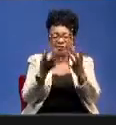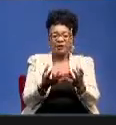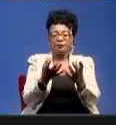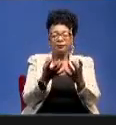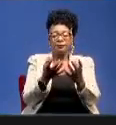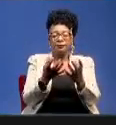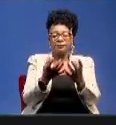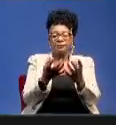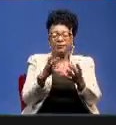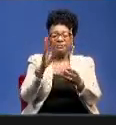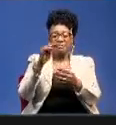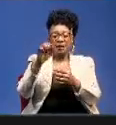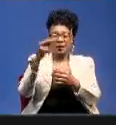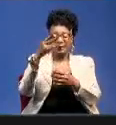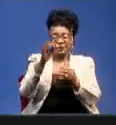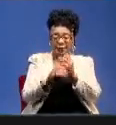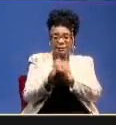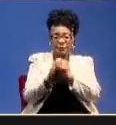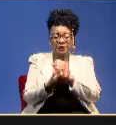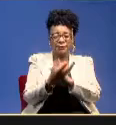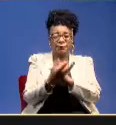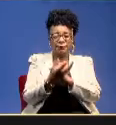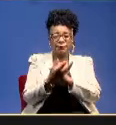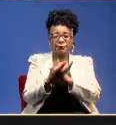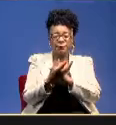wetu Margaret Kimathi.